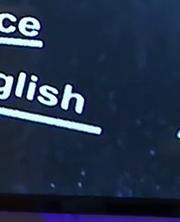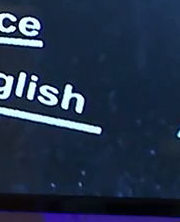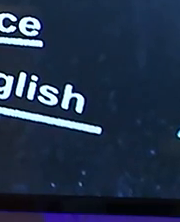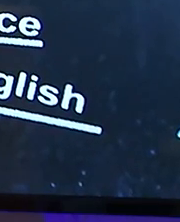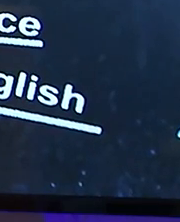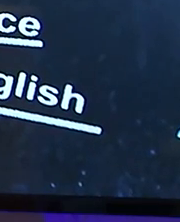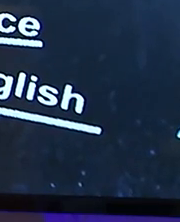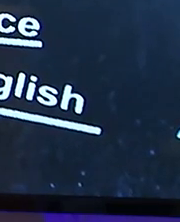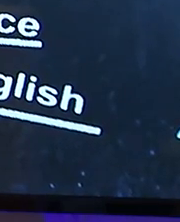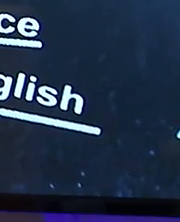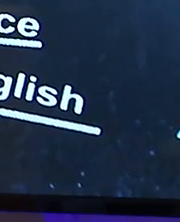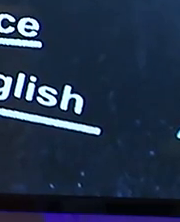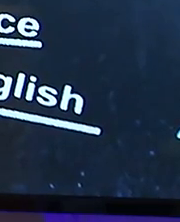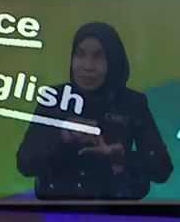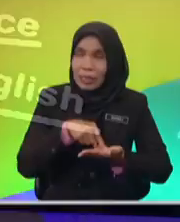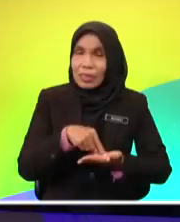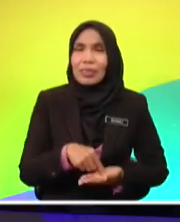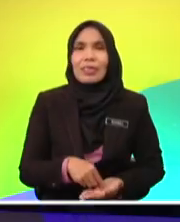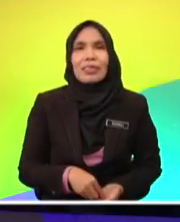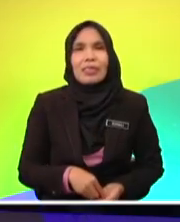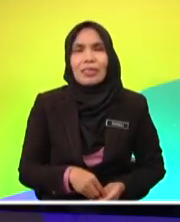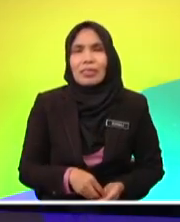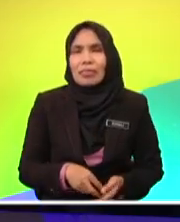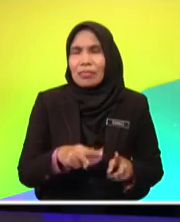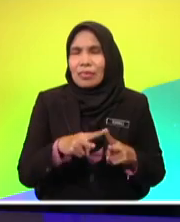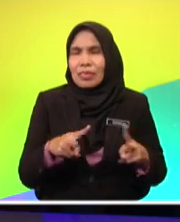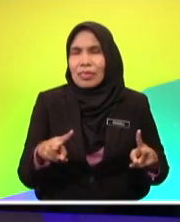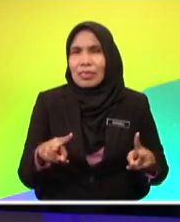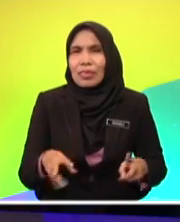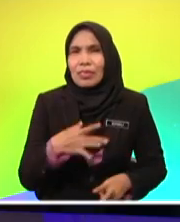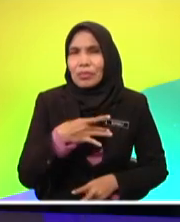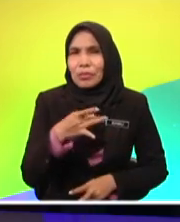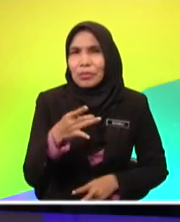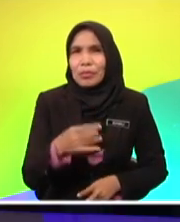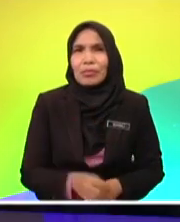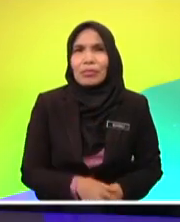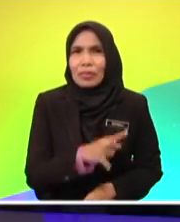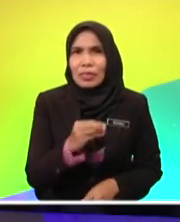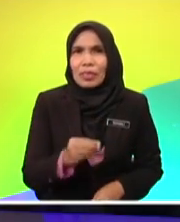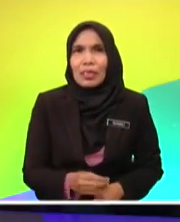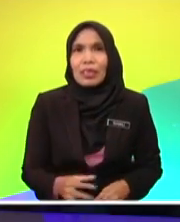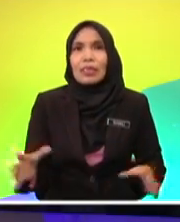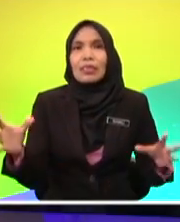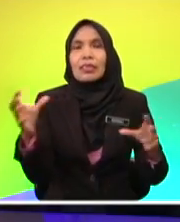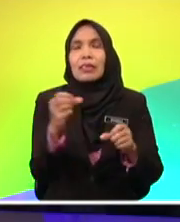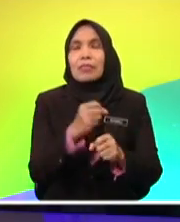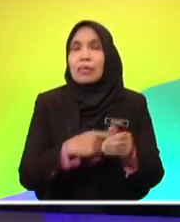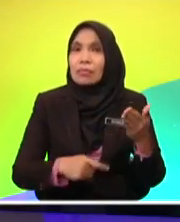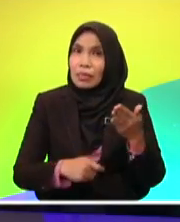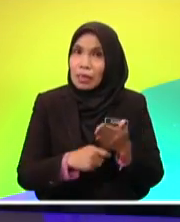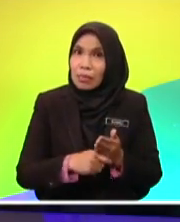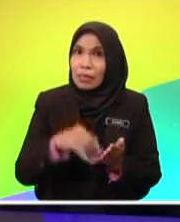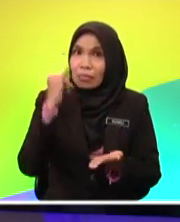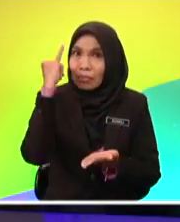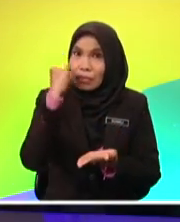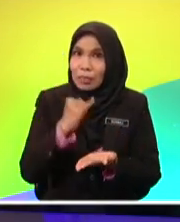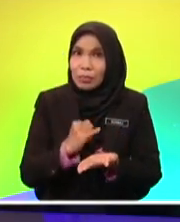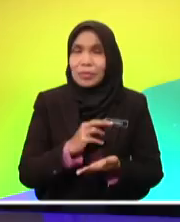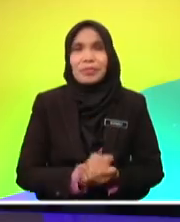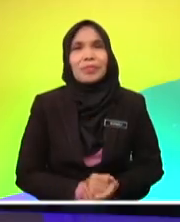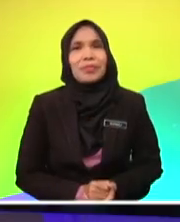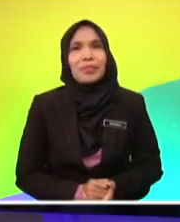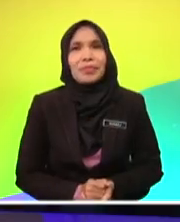yang paling menyeronokkan dan dapat menambahkan ilmu pengetahuan untuk murid-murid yang sedang menonton ketika